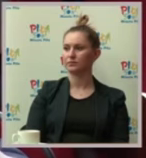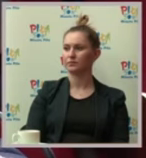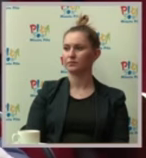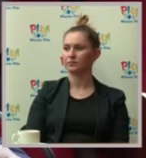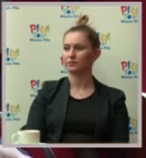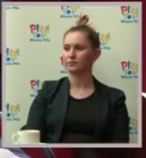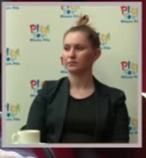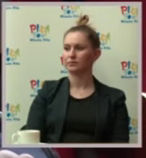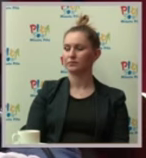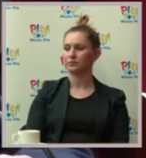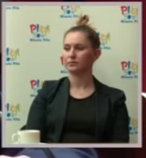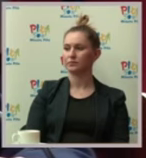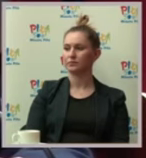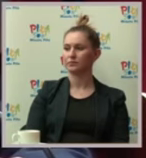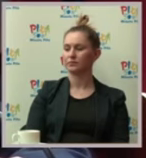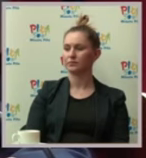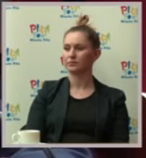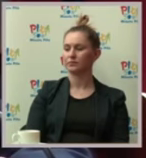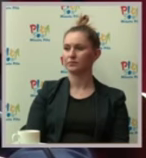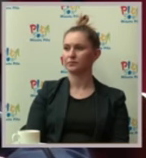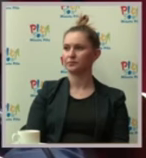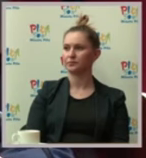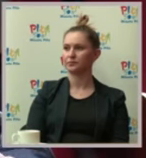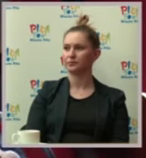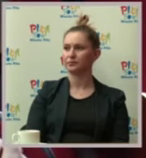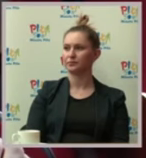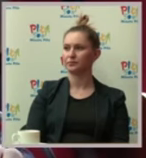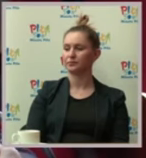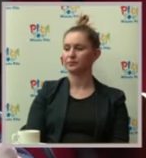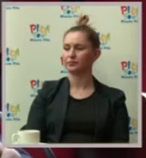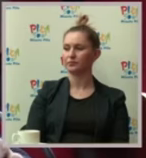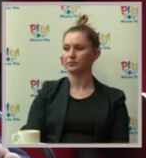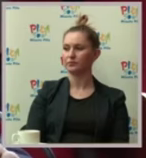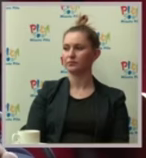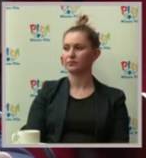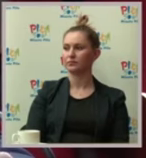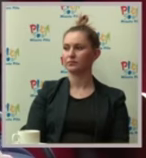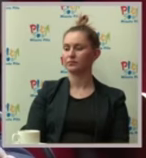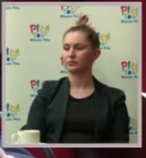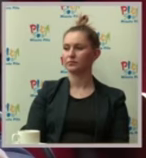to bym powiedział, to ta zmiana i dalej idące stanowisko,